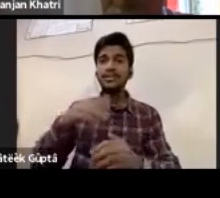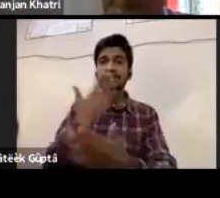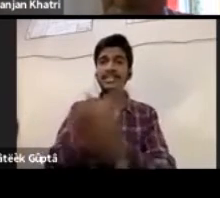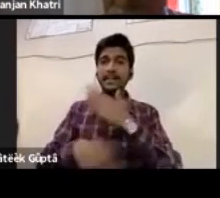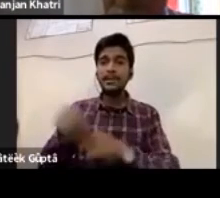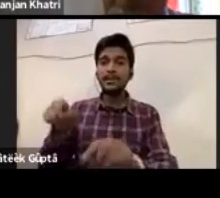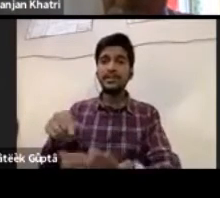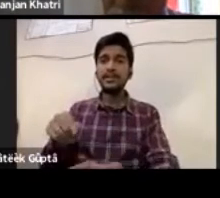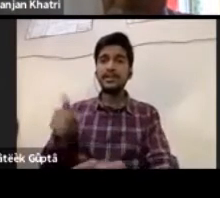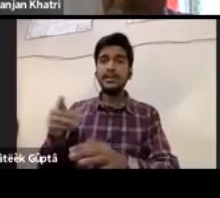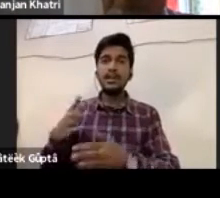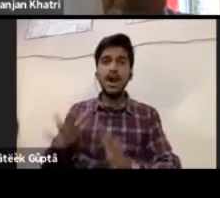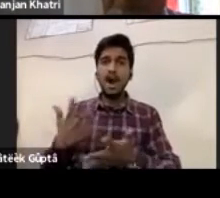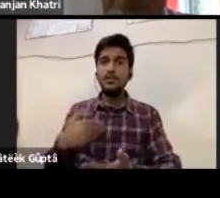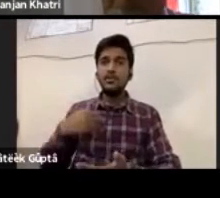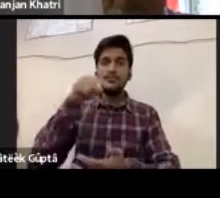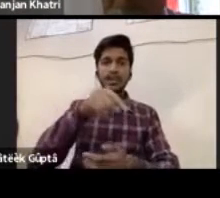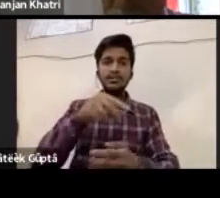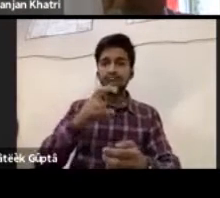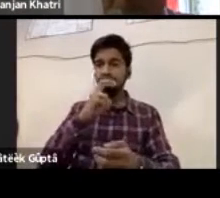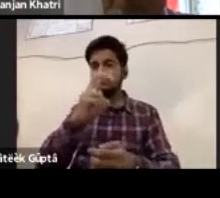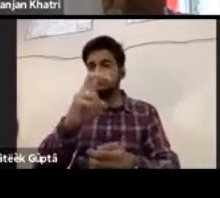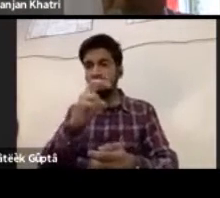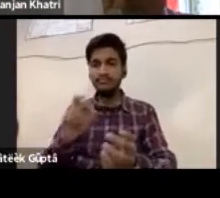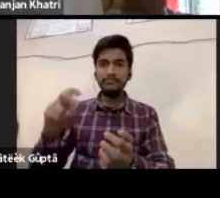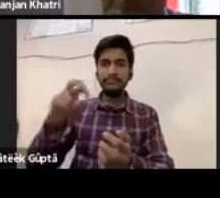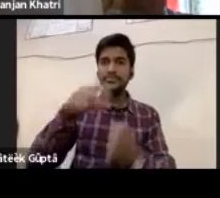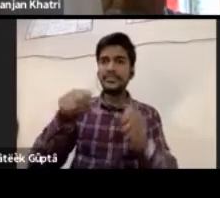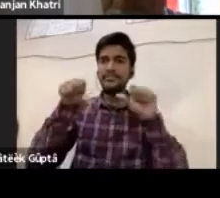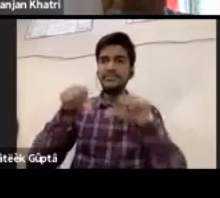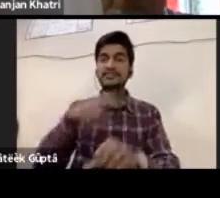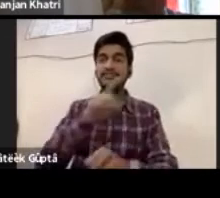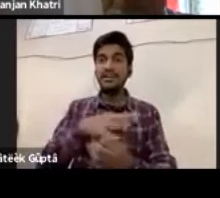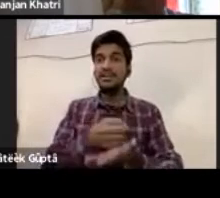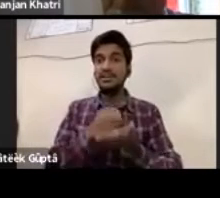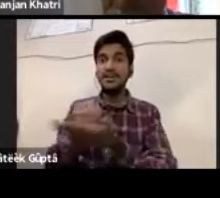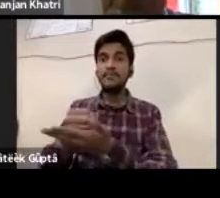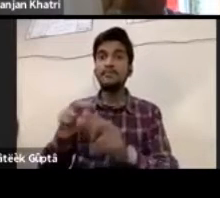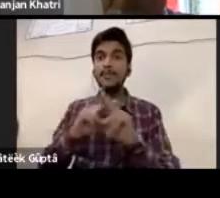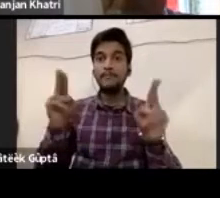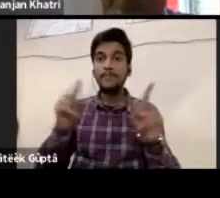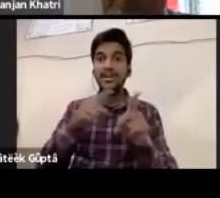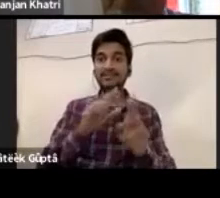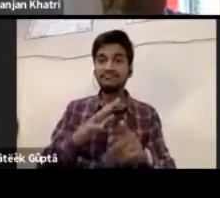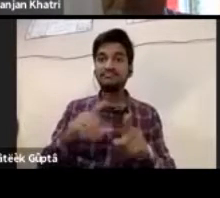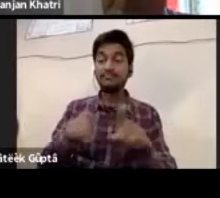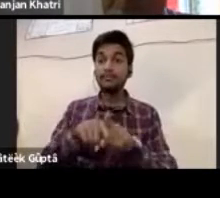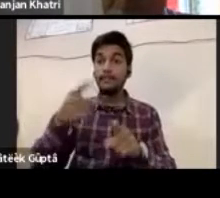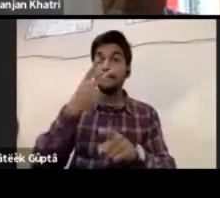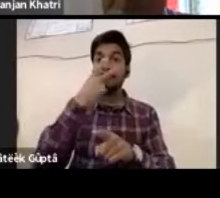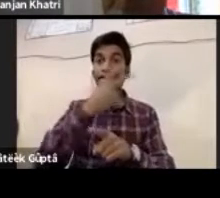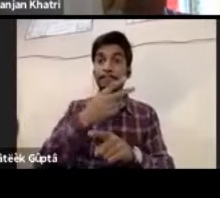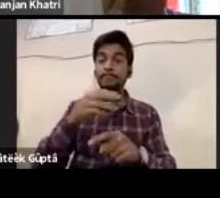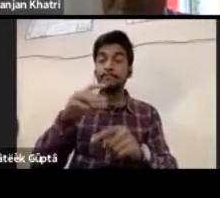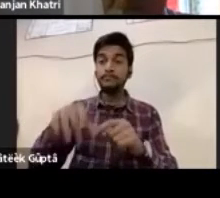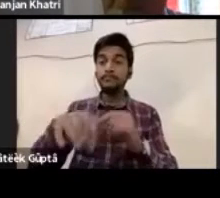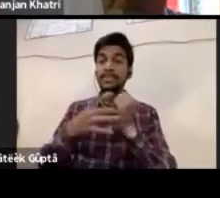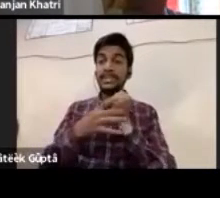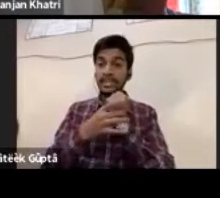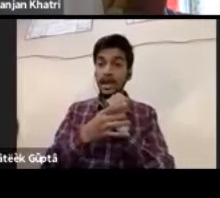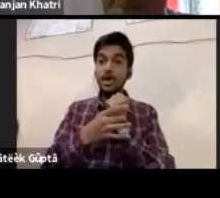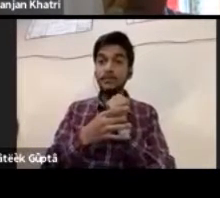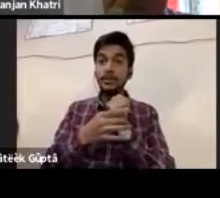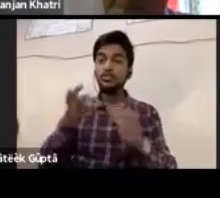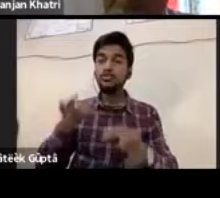मिनिमम रिक्वायरमेंट्स किस तरह होनी चाहिए, और मैंने पाया कि बहुत सारे सुपर स्पेशलिटी हॉस्पिटल्स जो हैं वहां पर